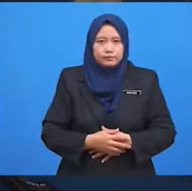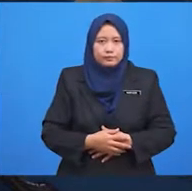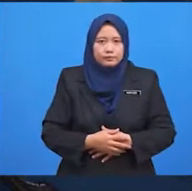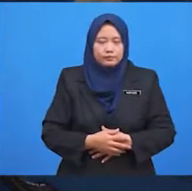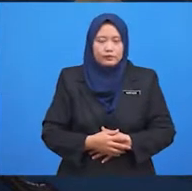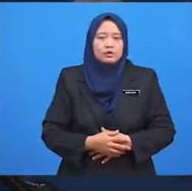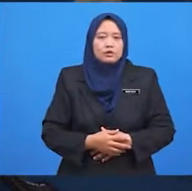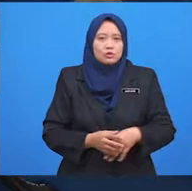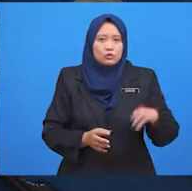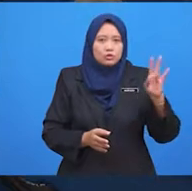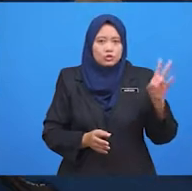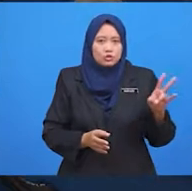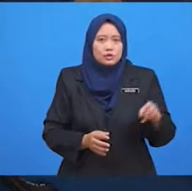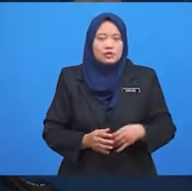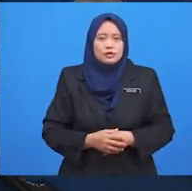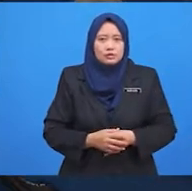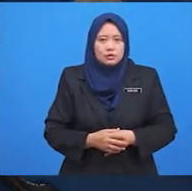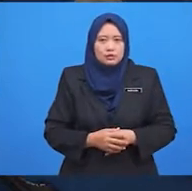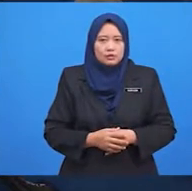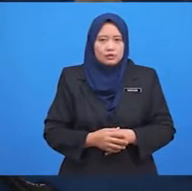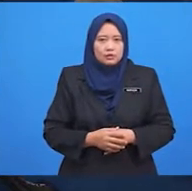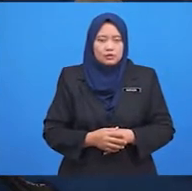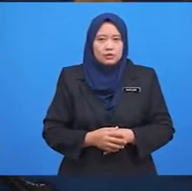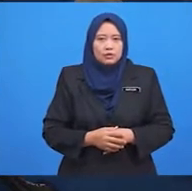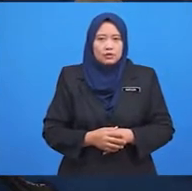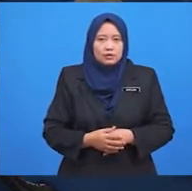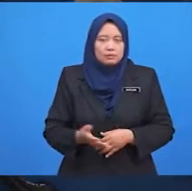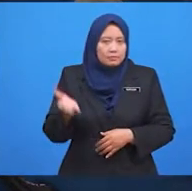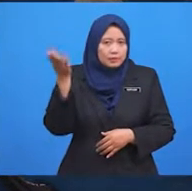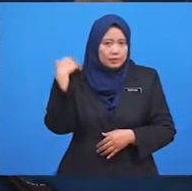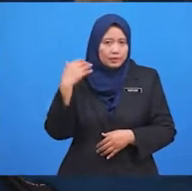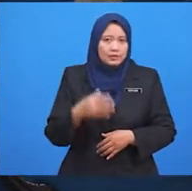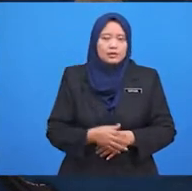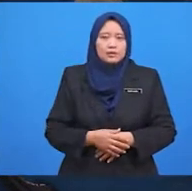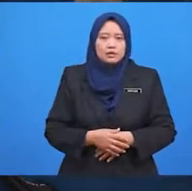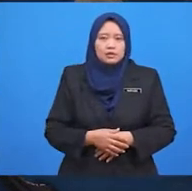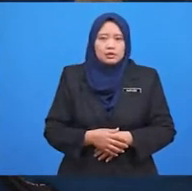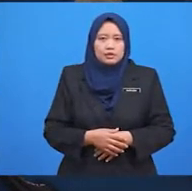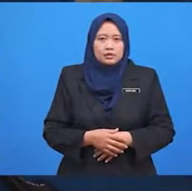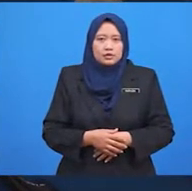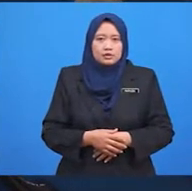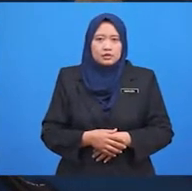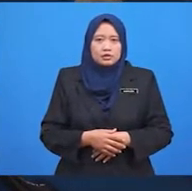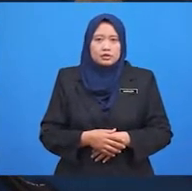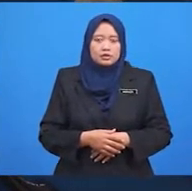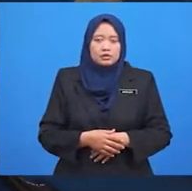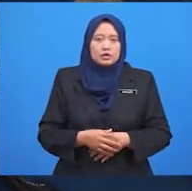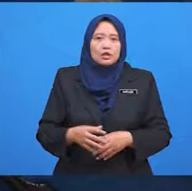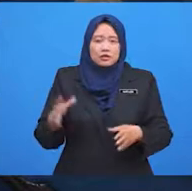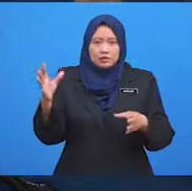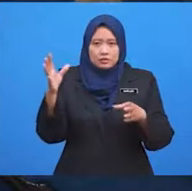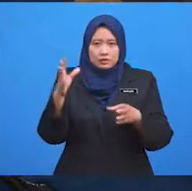Langkah yang ketujuh, seterusnya, pada bahagian belakang gerakan prop dengan gerakan grab juga